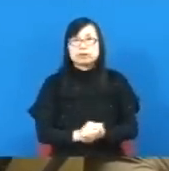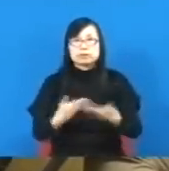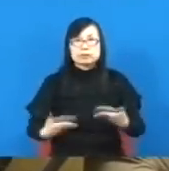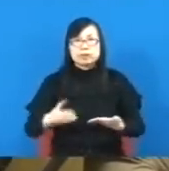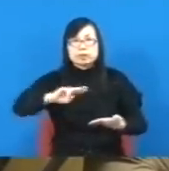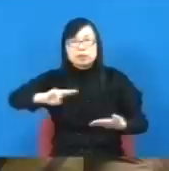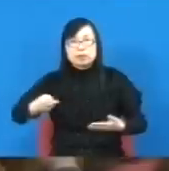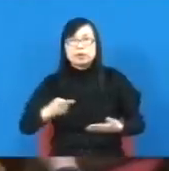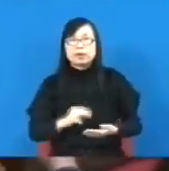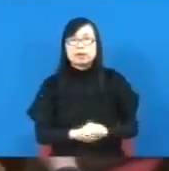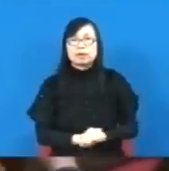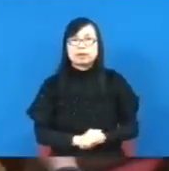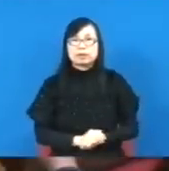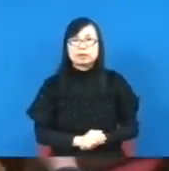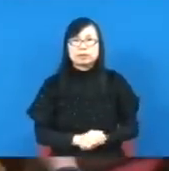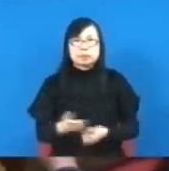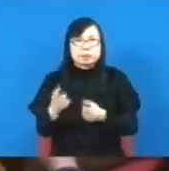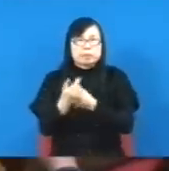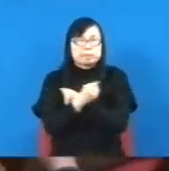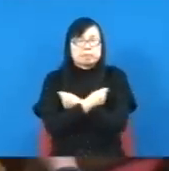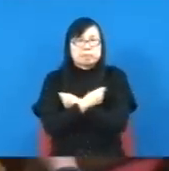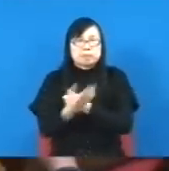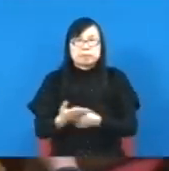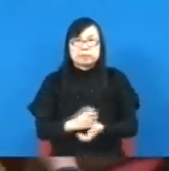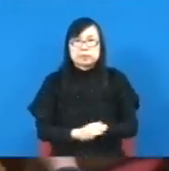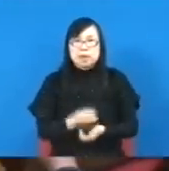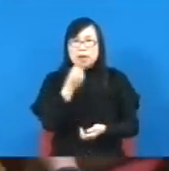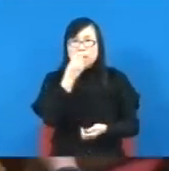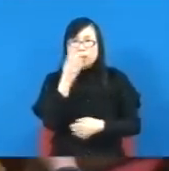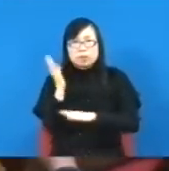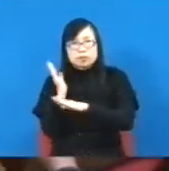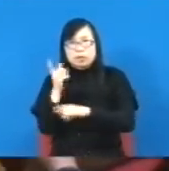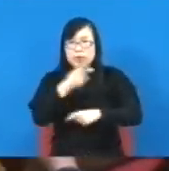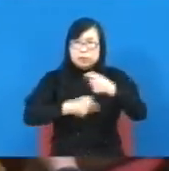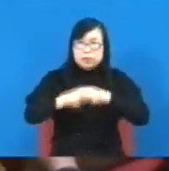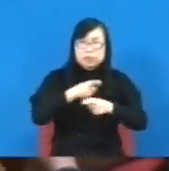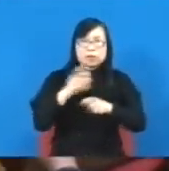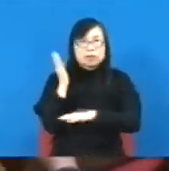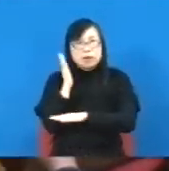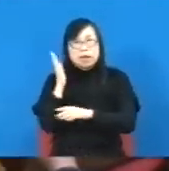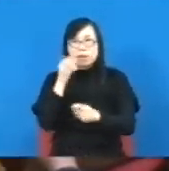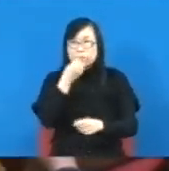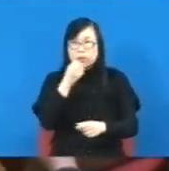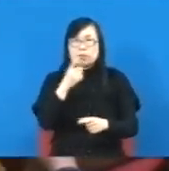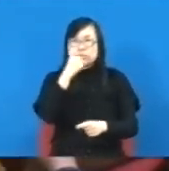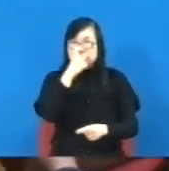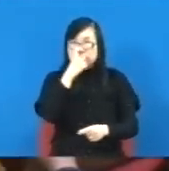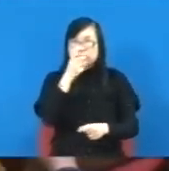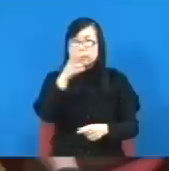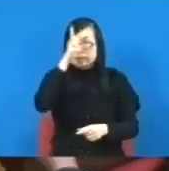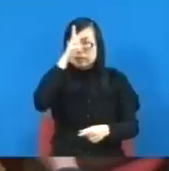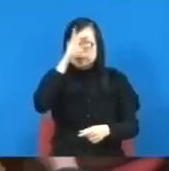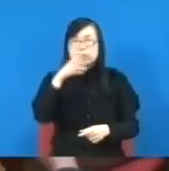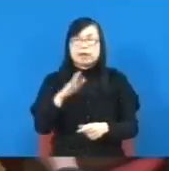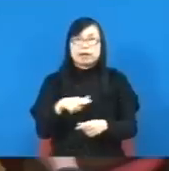因為呢個太過外眼啊嘛。好啦，即係港台同埋商台都係當年港英政府要嚟宣